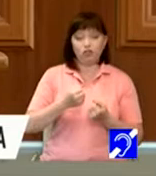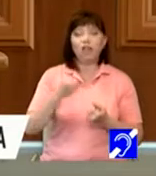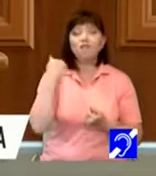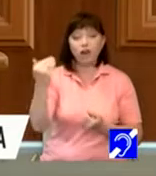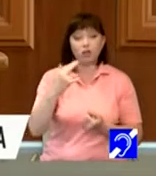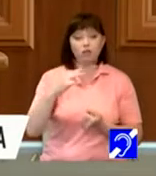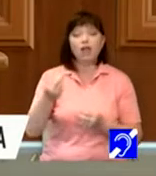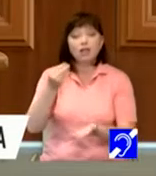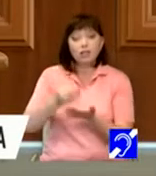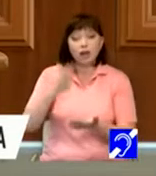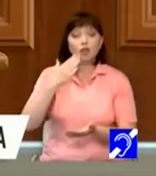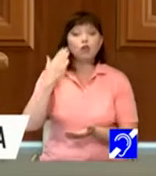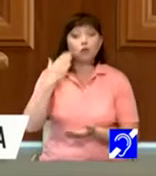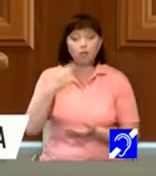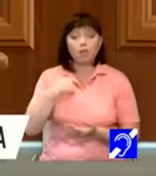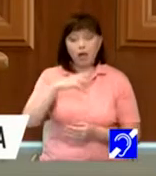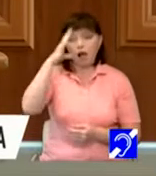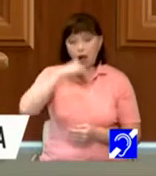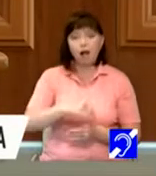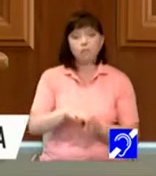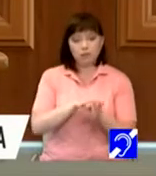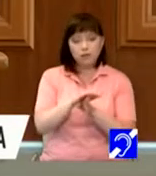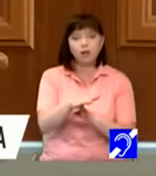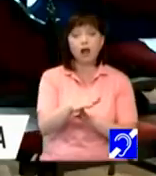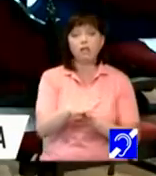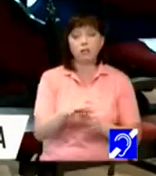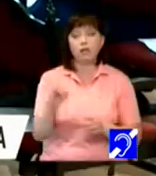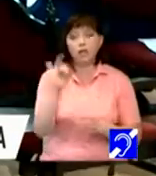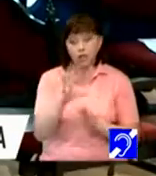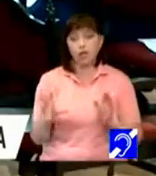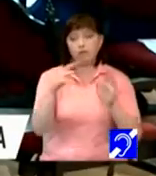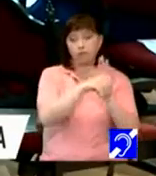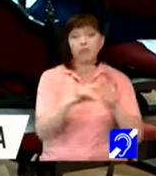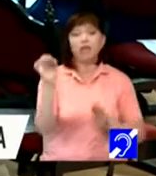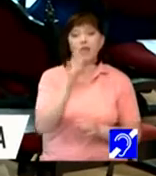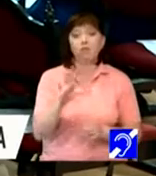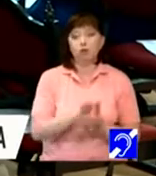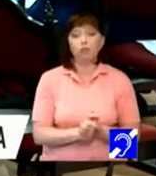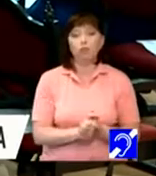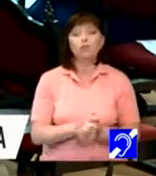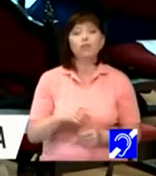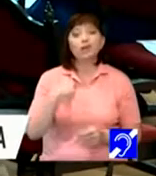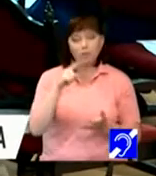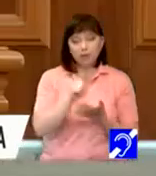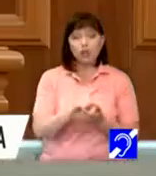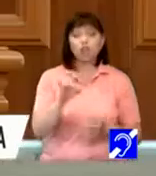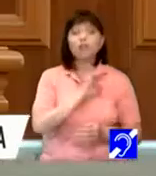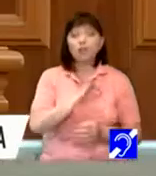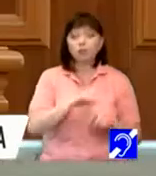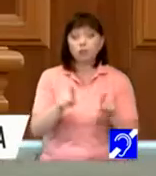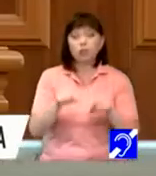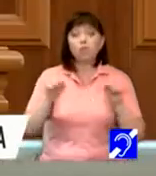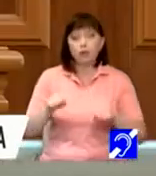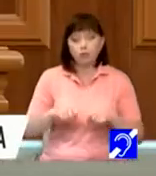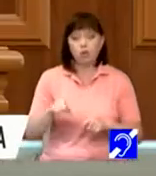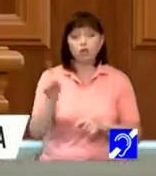prieteni, dragă România, putem reuși în mod practic să ne conectăm la Europa. Trebuie să valorificăm această oportunitate, astfel încât să